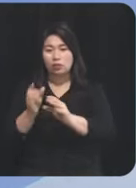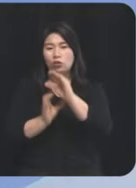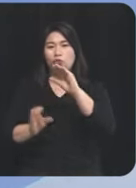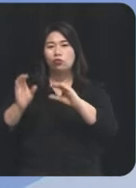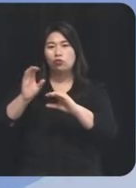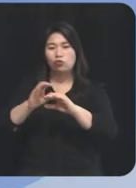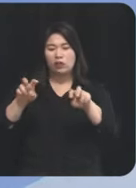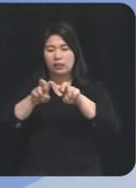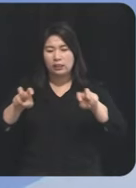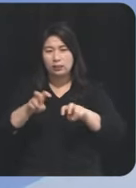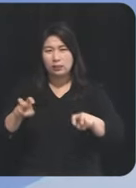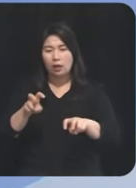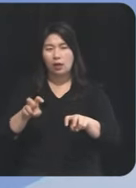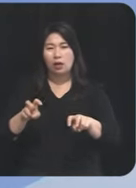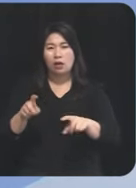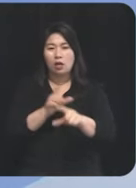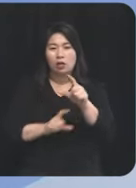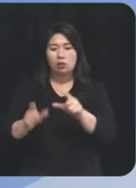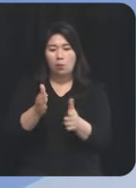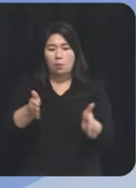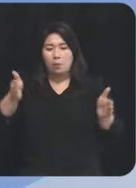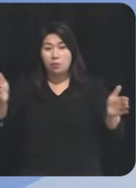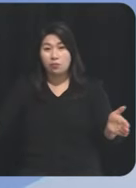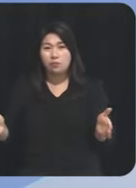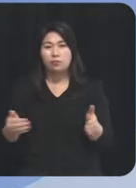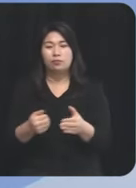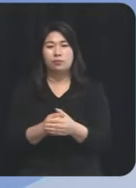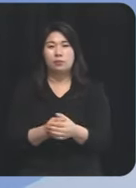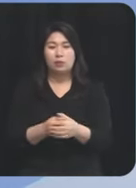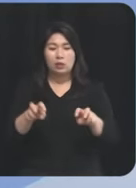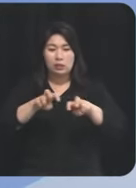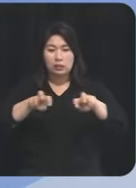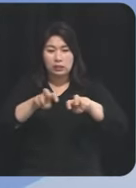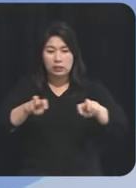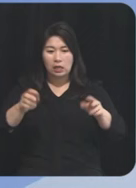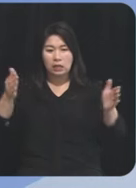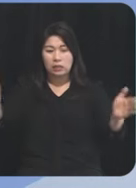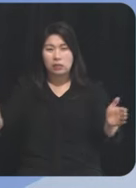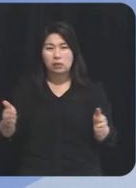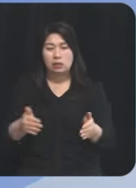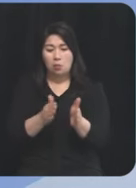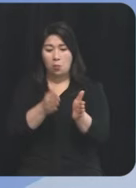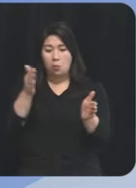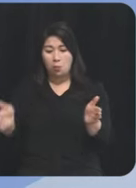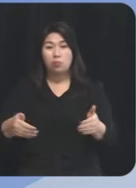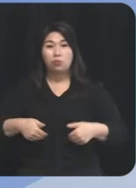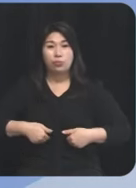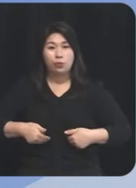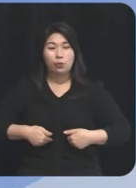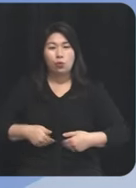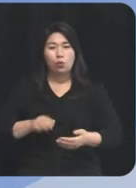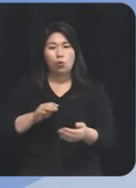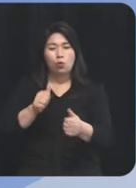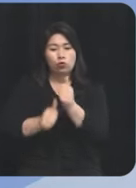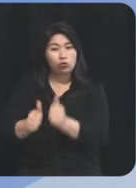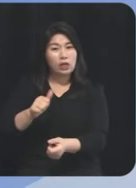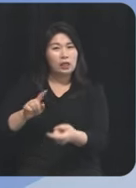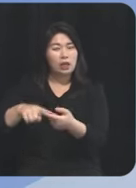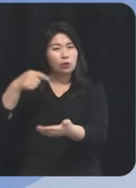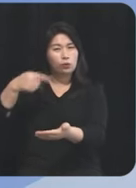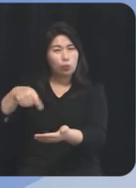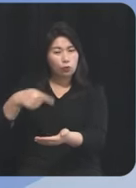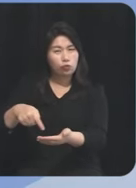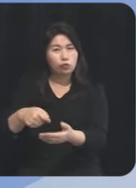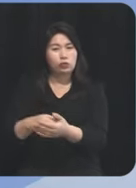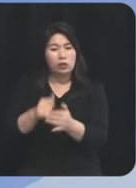진상 규명 등 더 폭넓은 연구와 진상 규명들이 있어야 된다. 그리고 후세들에 대한 교육,